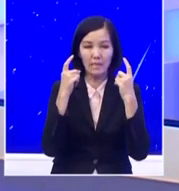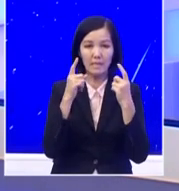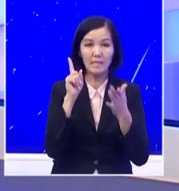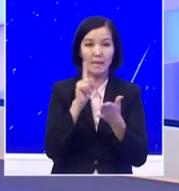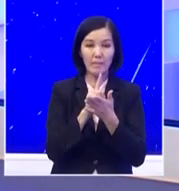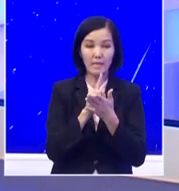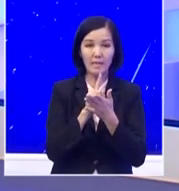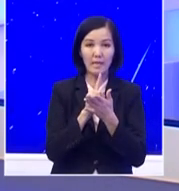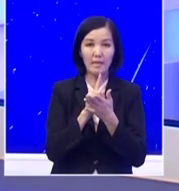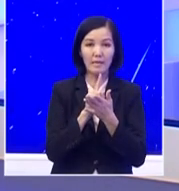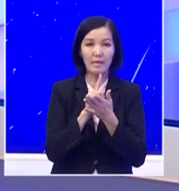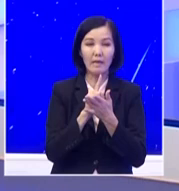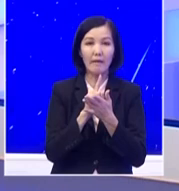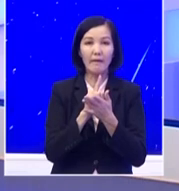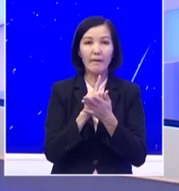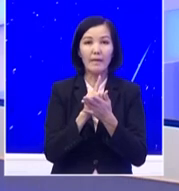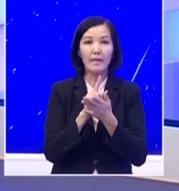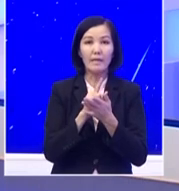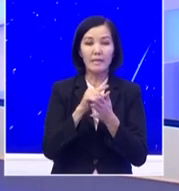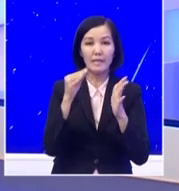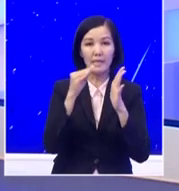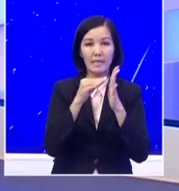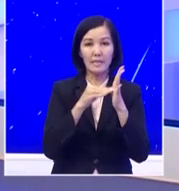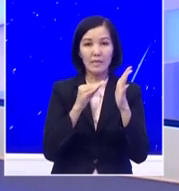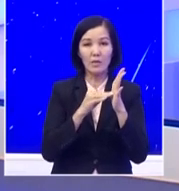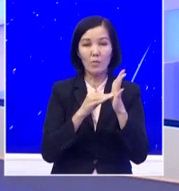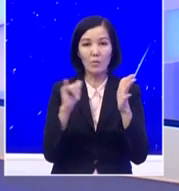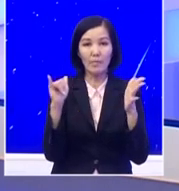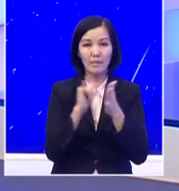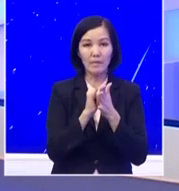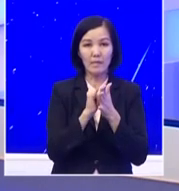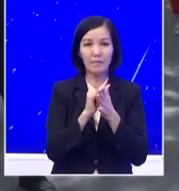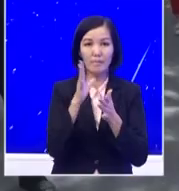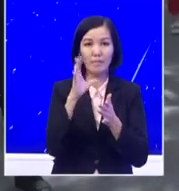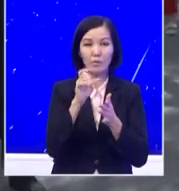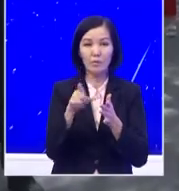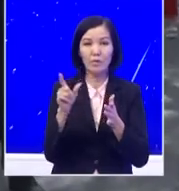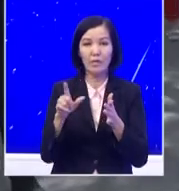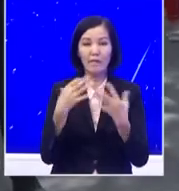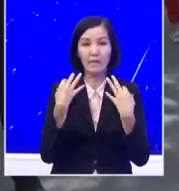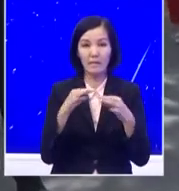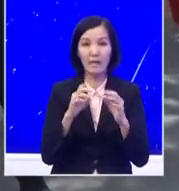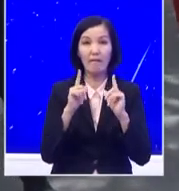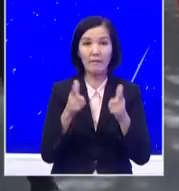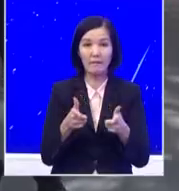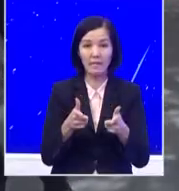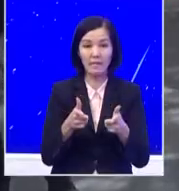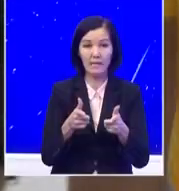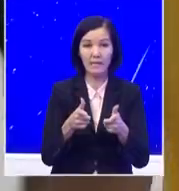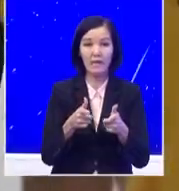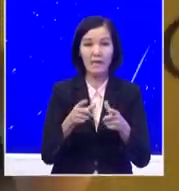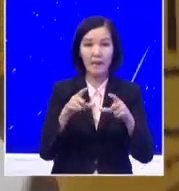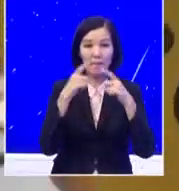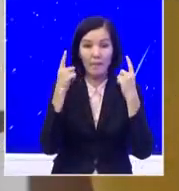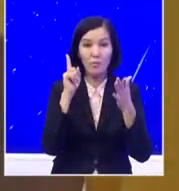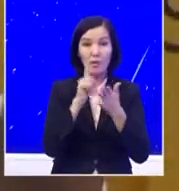маски. Разместить наклейку на стекло авто согласились порядка 500 человек. Надпись «Носите маску» сразу бросается в глаза.